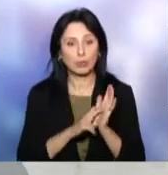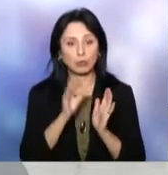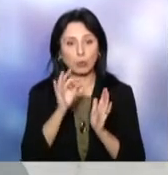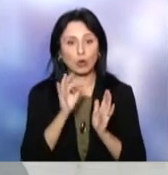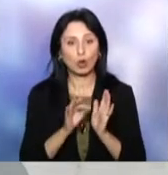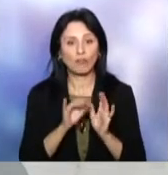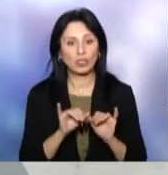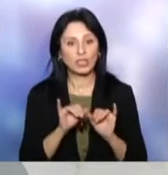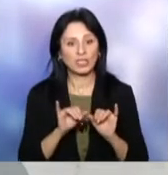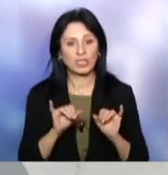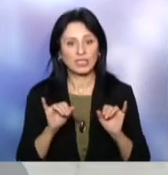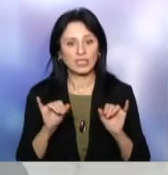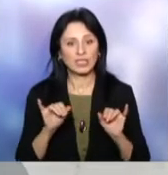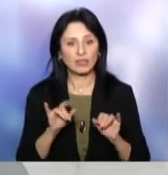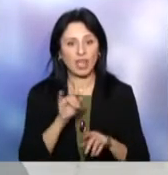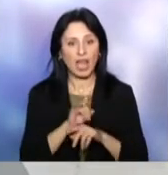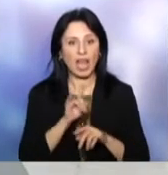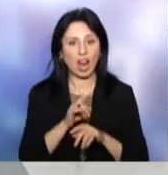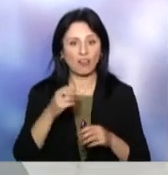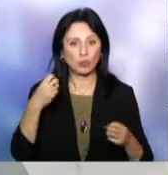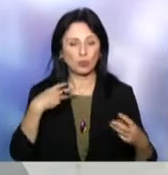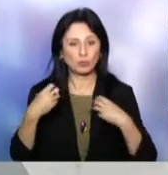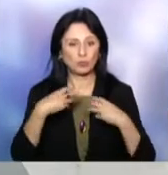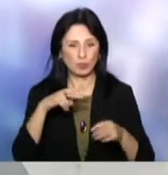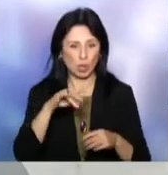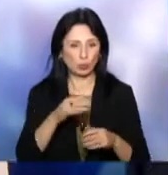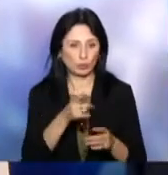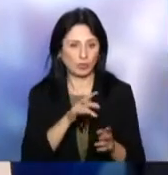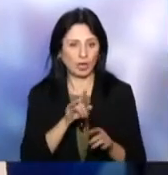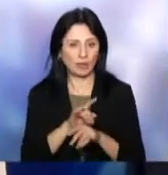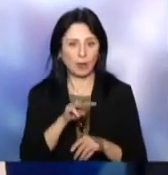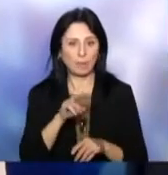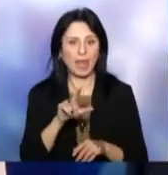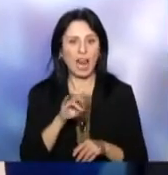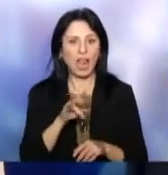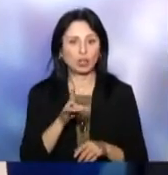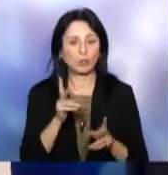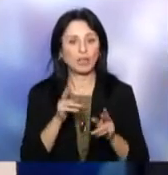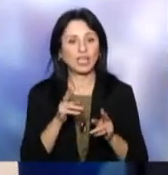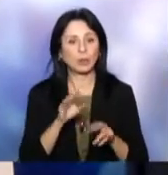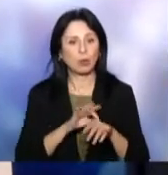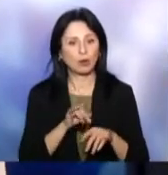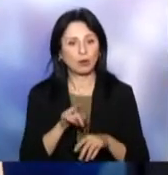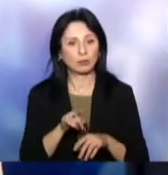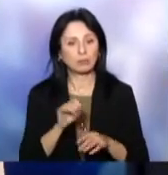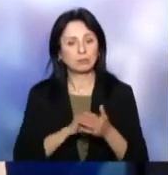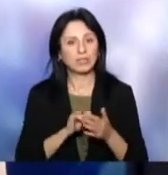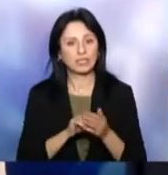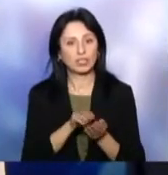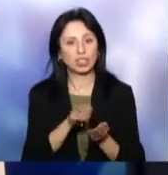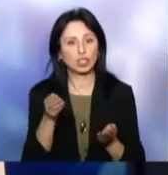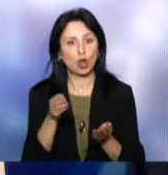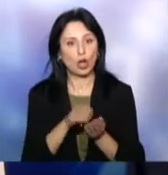70%-ით იზრდება ხელოვნური სხივებით მოხმარების შემთხვევაში მელანომის რისკი. სწორედ ეს გახდა მიზეზი